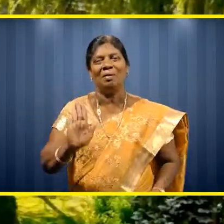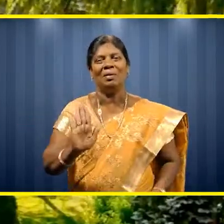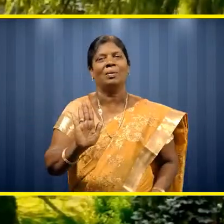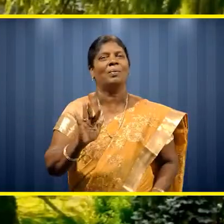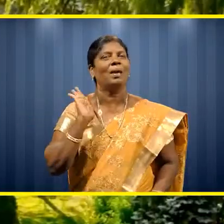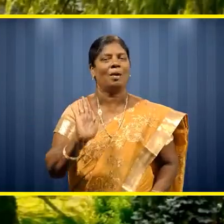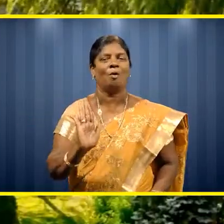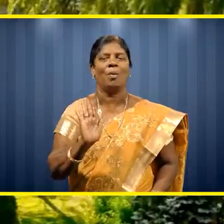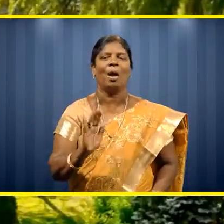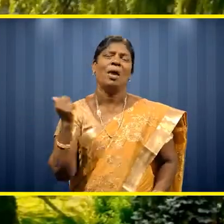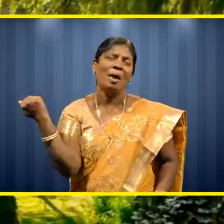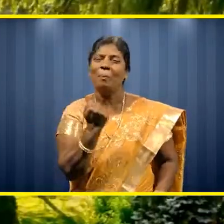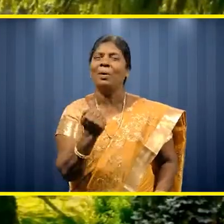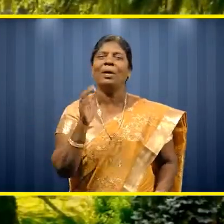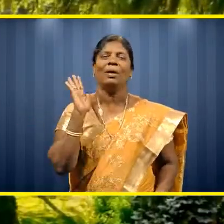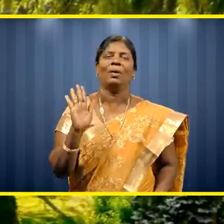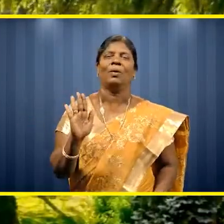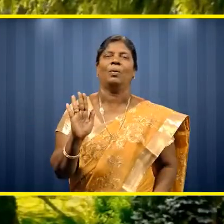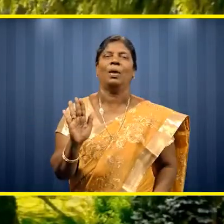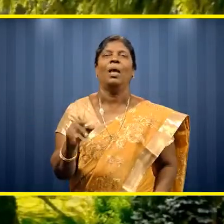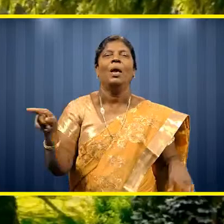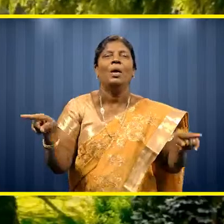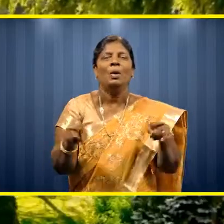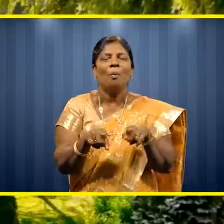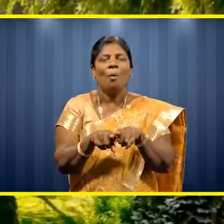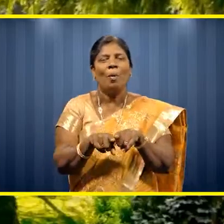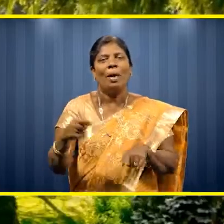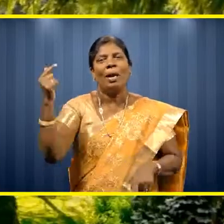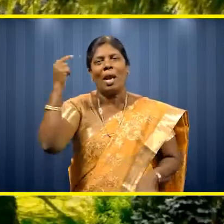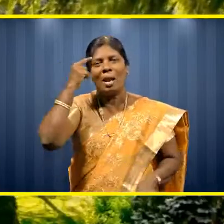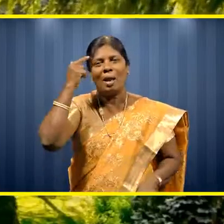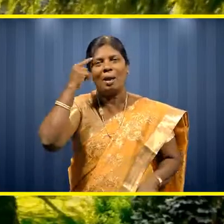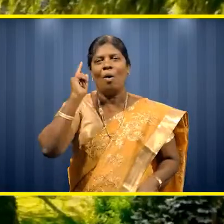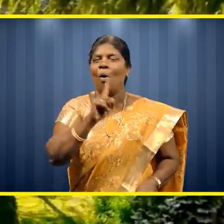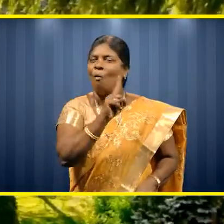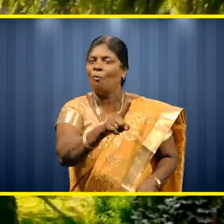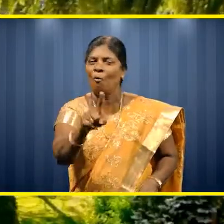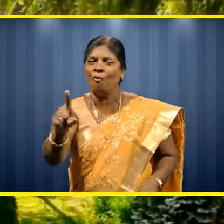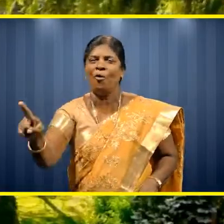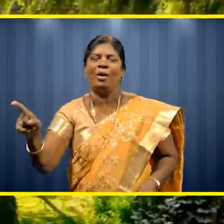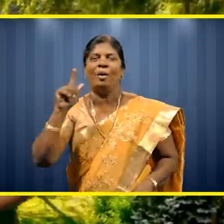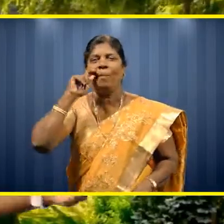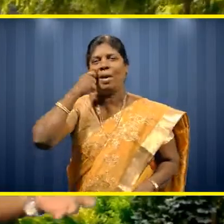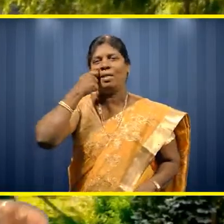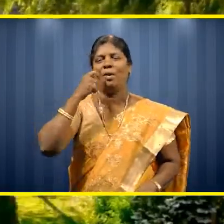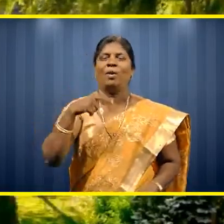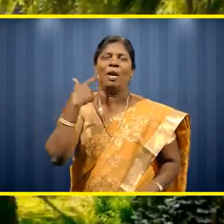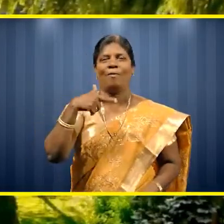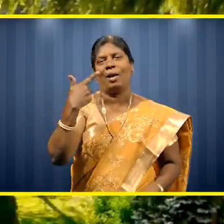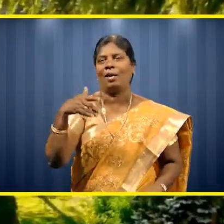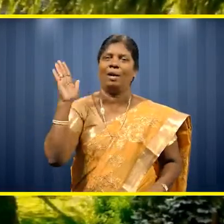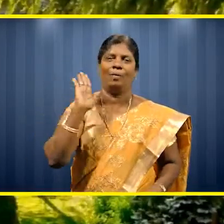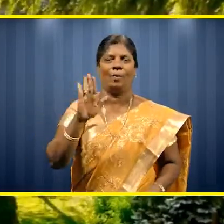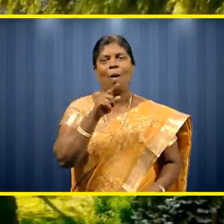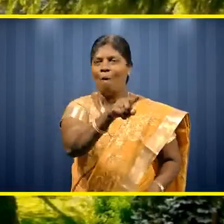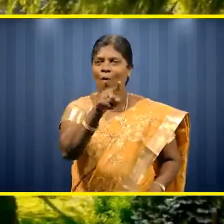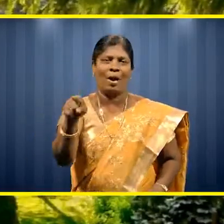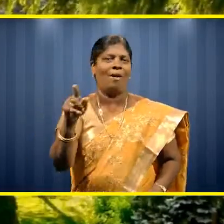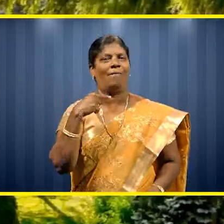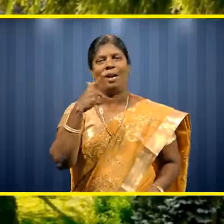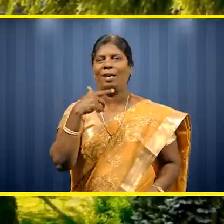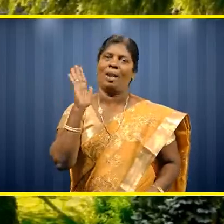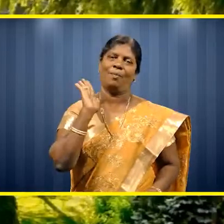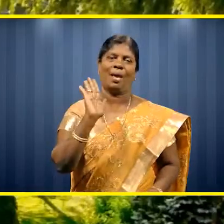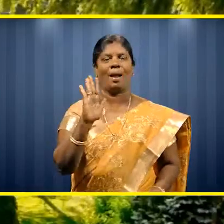இருக்குமா? எப்படி இருக்கும்? இப்படி ஒரு ஆதங்கம் ஒவ்வொரு மனிதனுக்குள்ளும் இருக்கிறது அல்லவா? உங்களுக்குள்ளும்